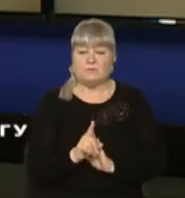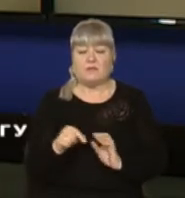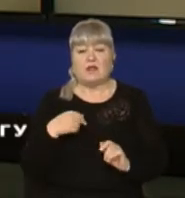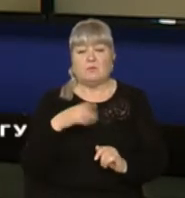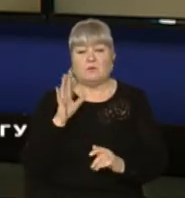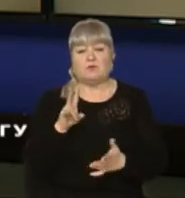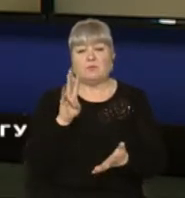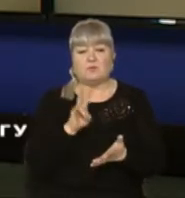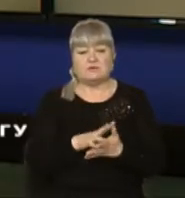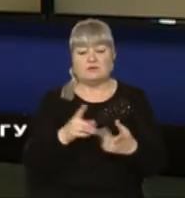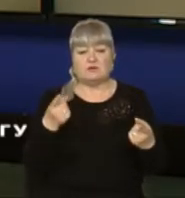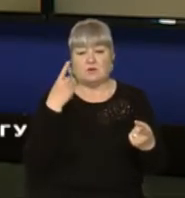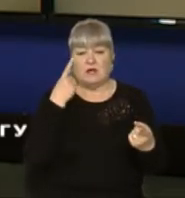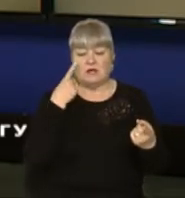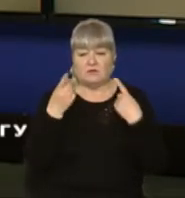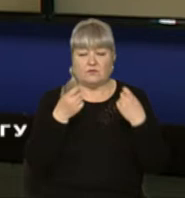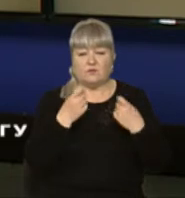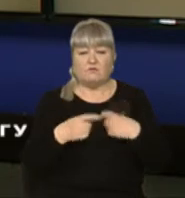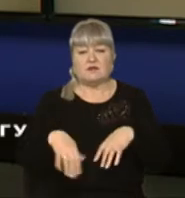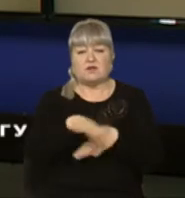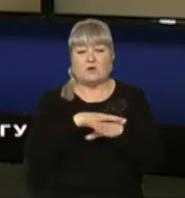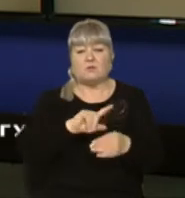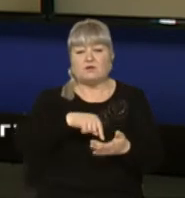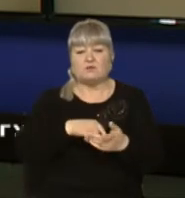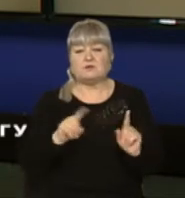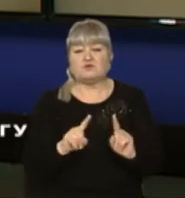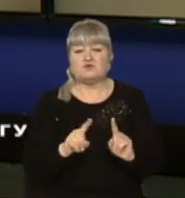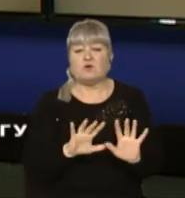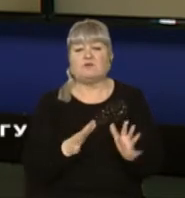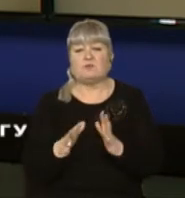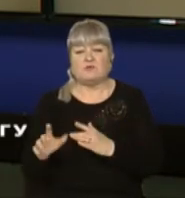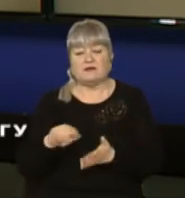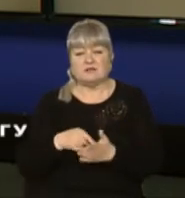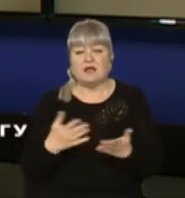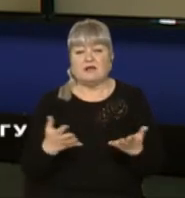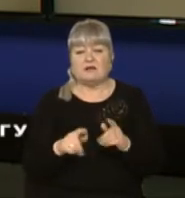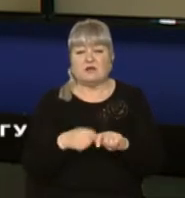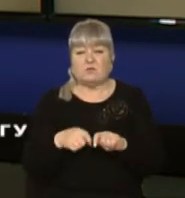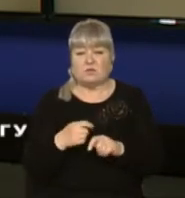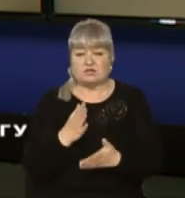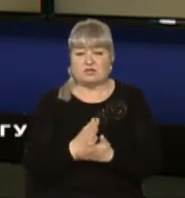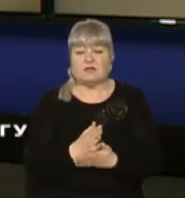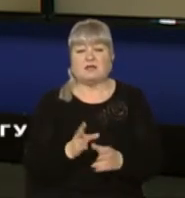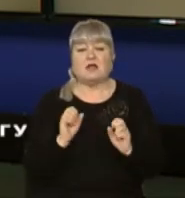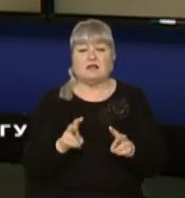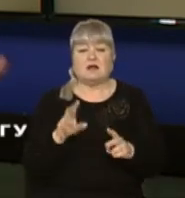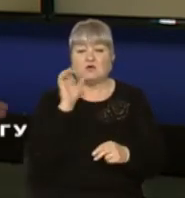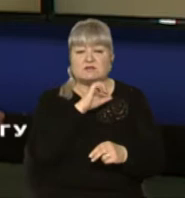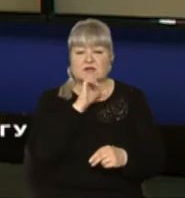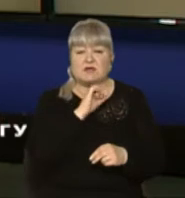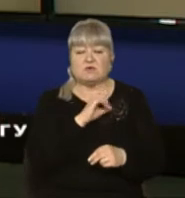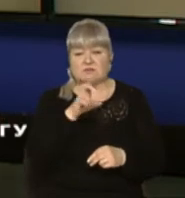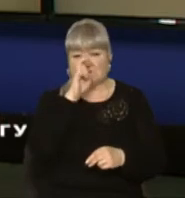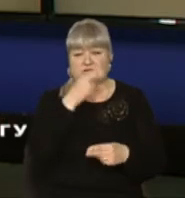постійно інформувати громаду міста про те, що відбувається в місті, які порушення є, де розкрадаються державні кошти, якими